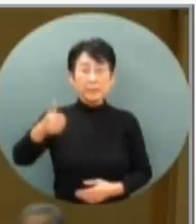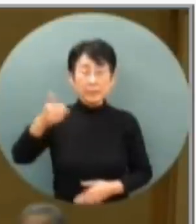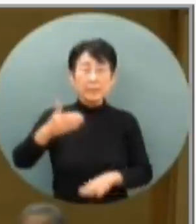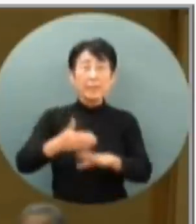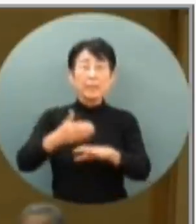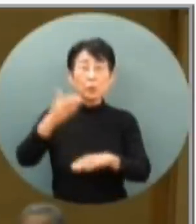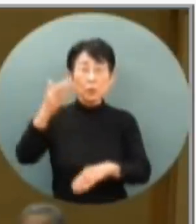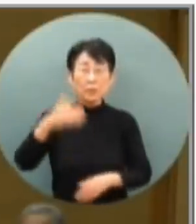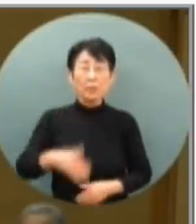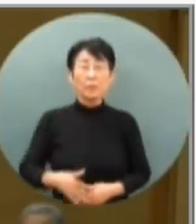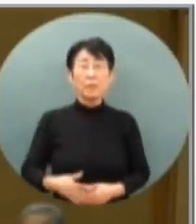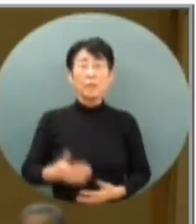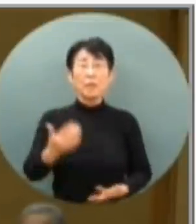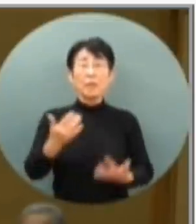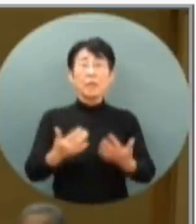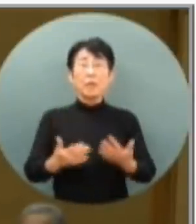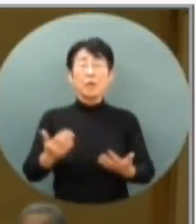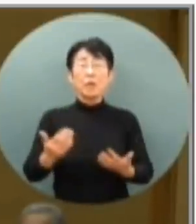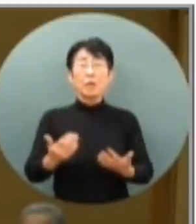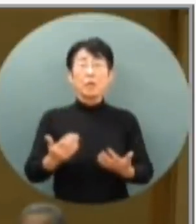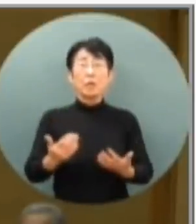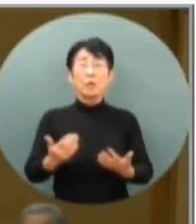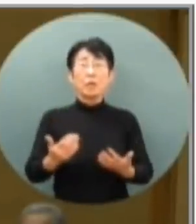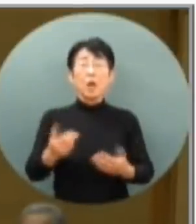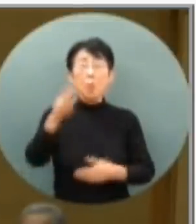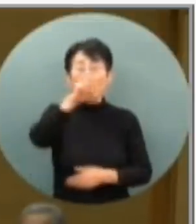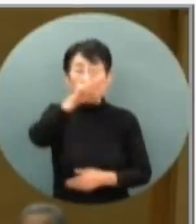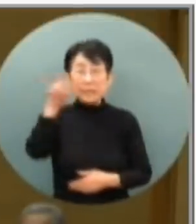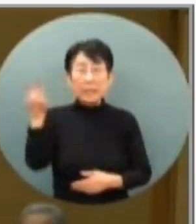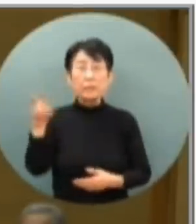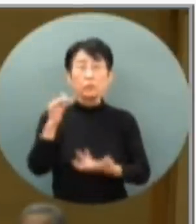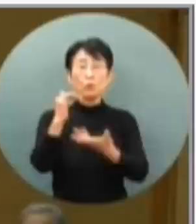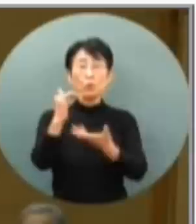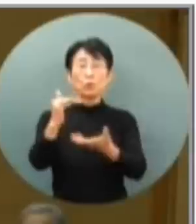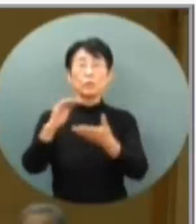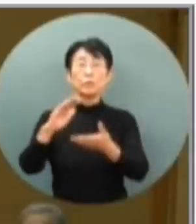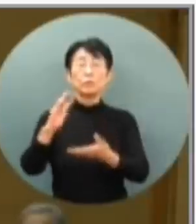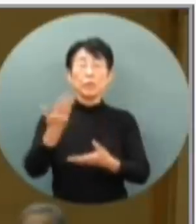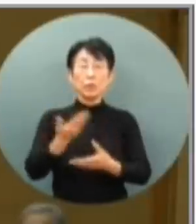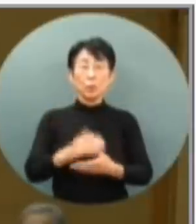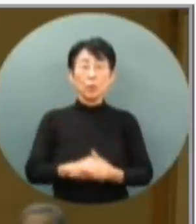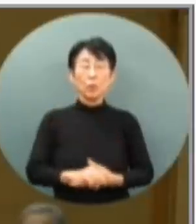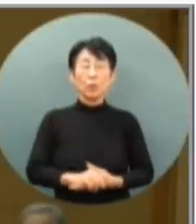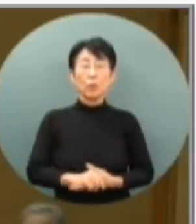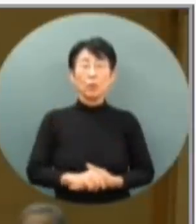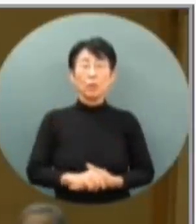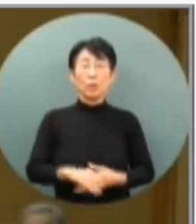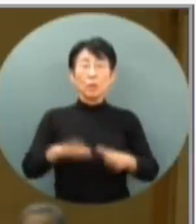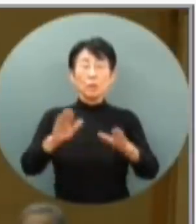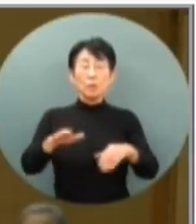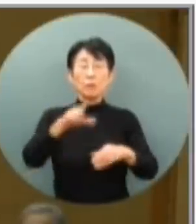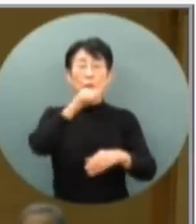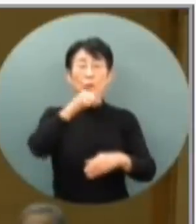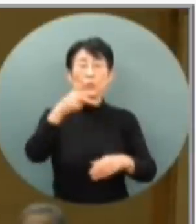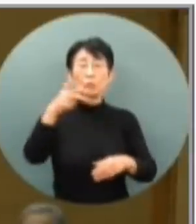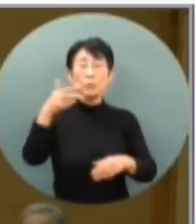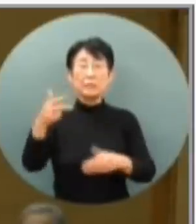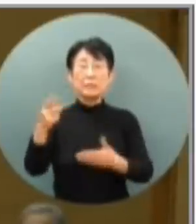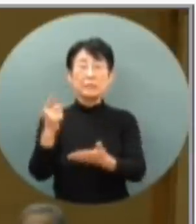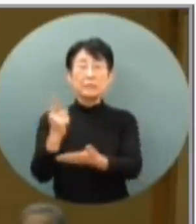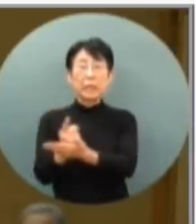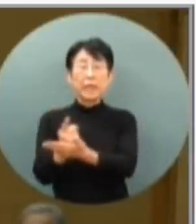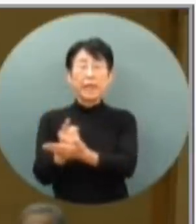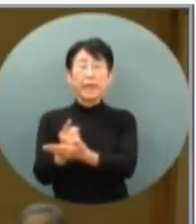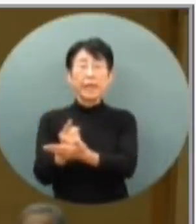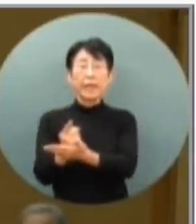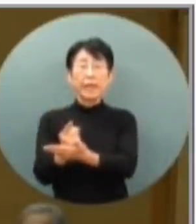。モニタリングのことなんですが、今時期的に鳥取しかできてないということであ